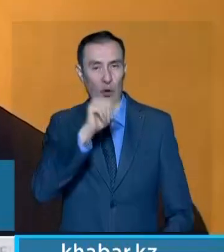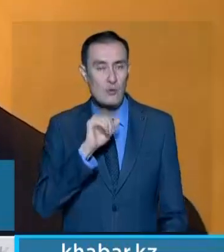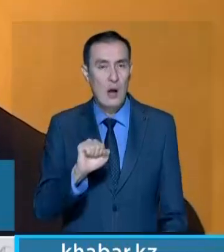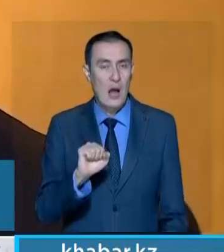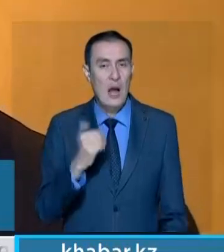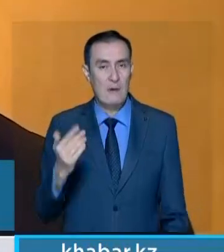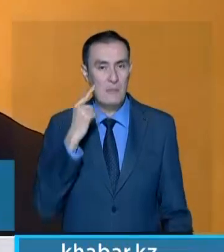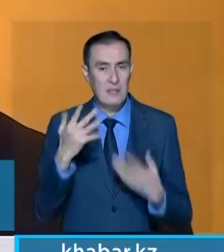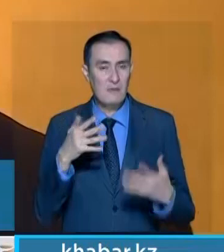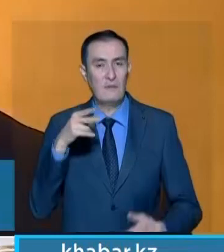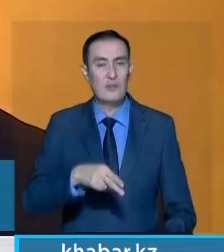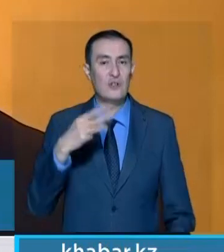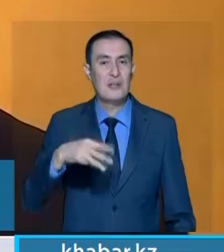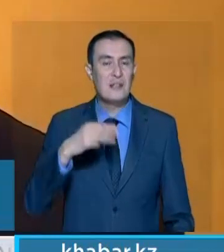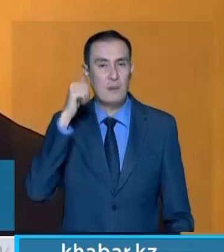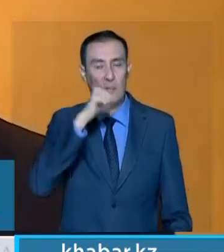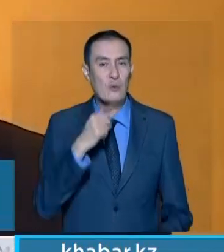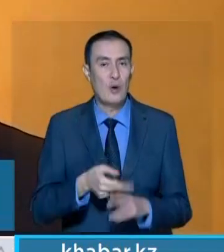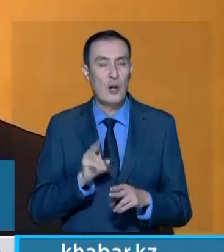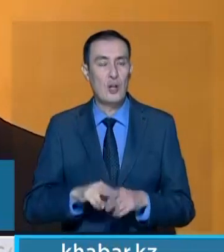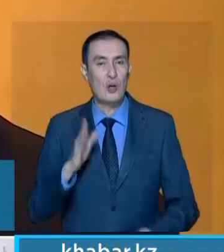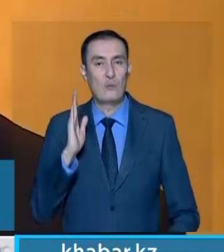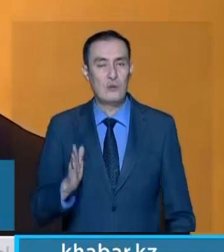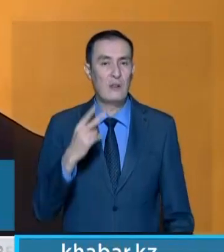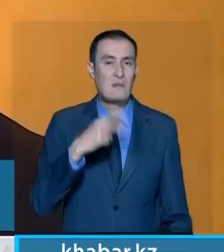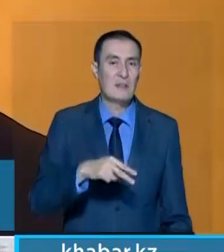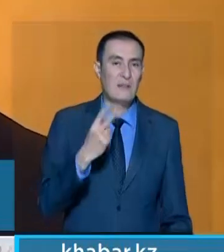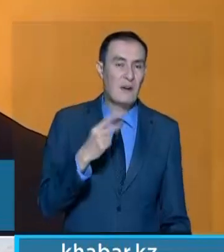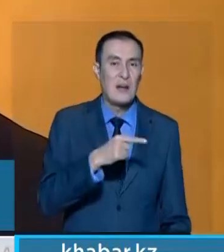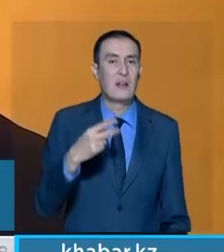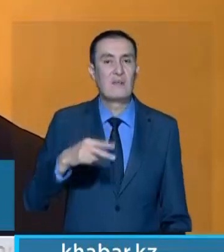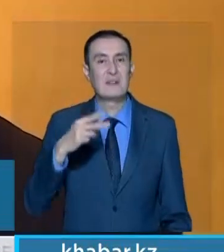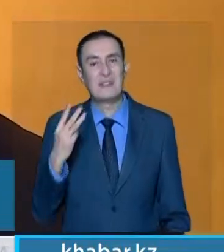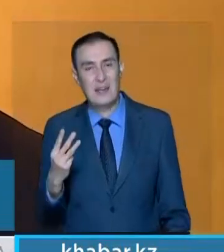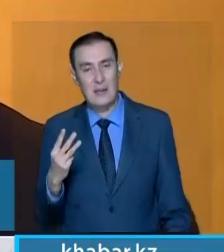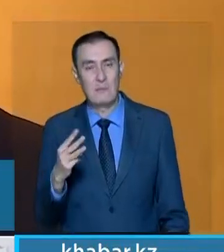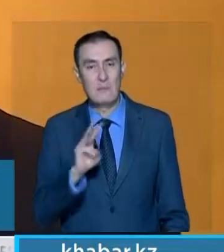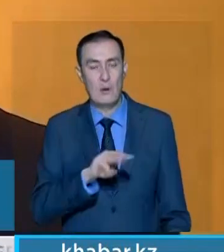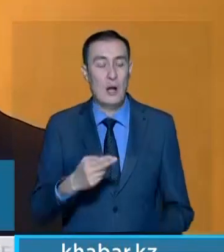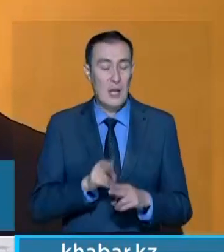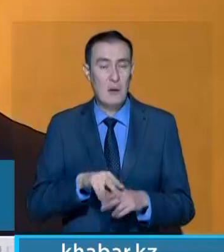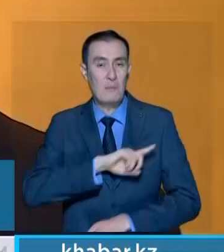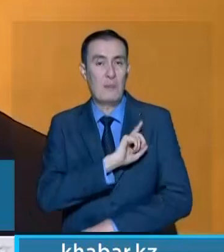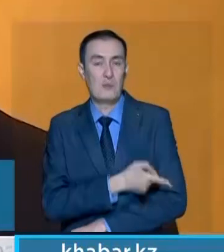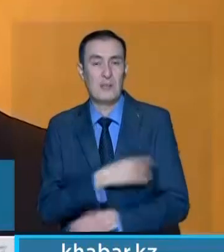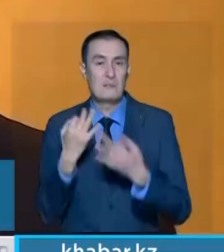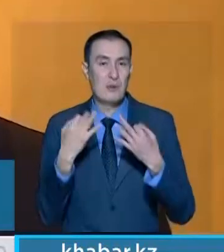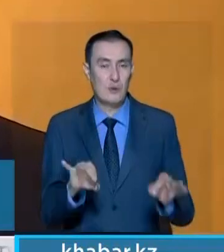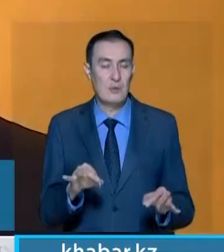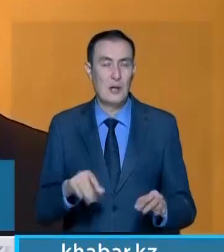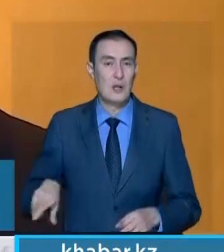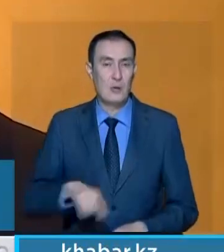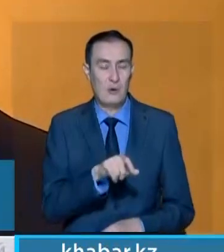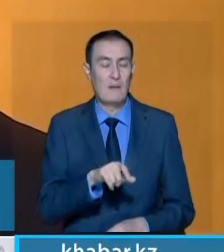вы представьте, в 2030 году это будет, наверное, 22-23, все вот так. А пропускная способность по Кутвилису